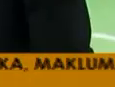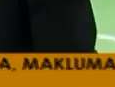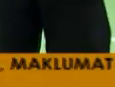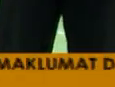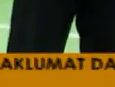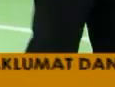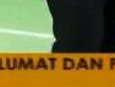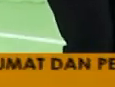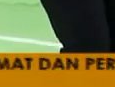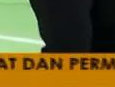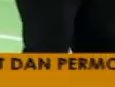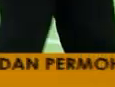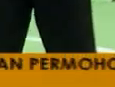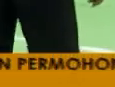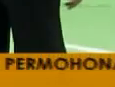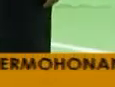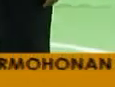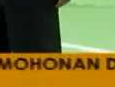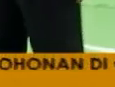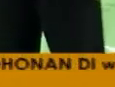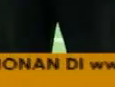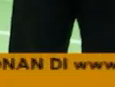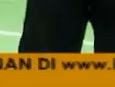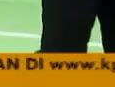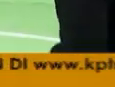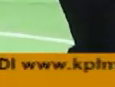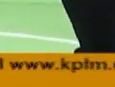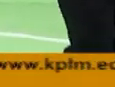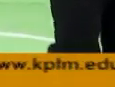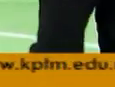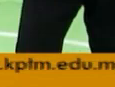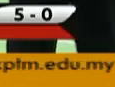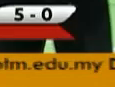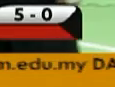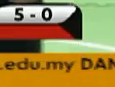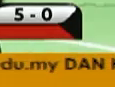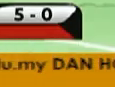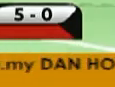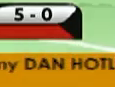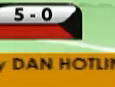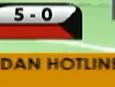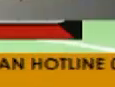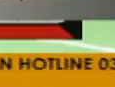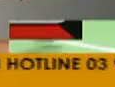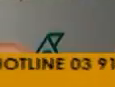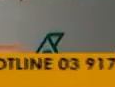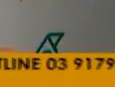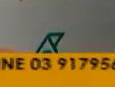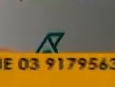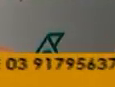itu tidak berdepan masalah untuk menewaskan pesilat Indonesia Pipet Kamila.